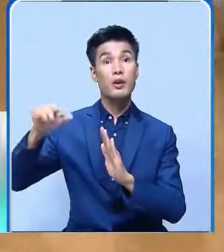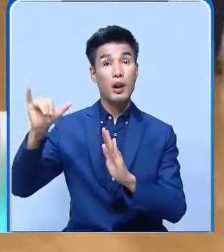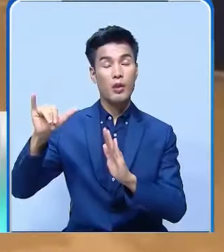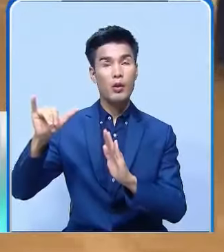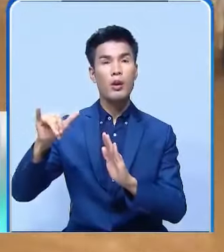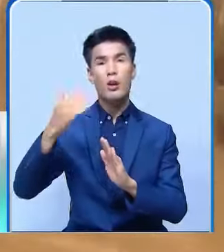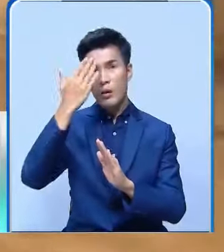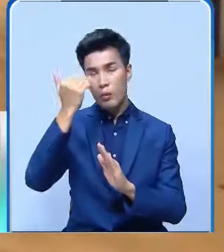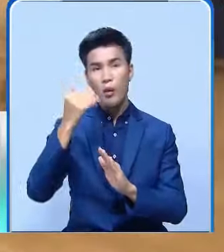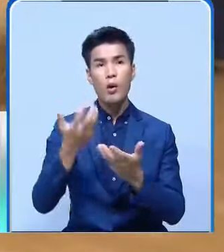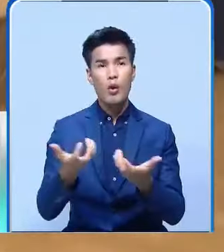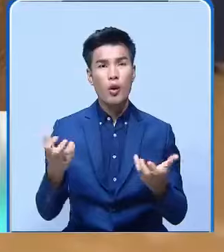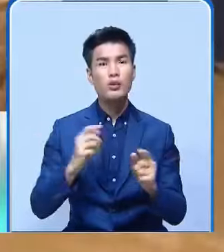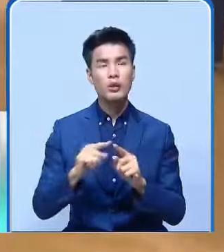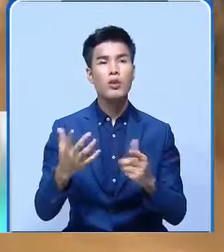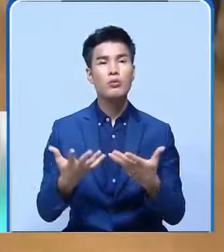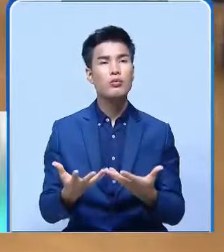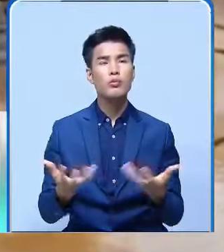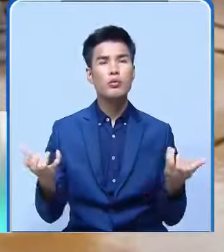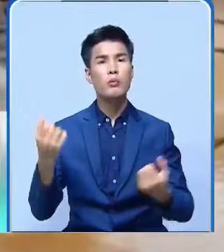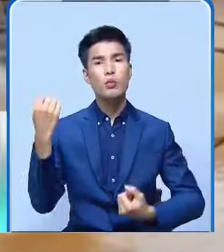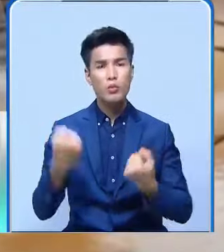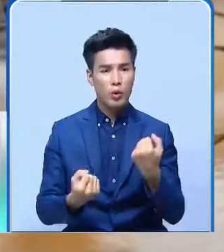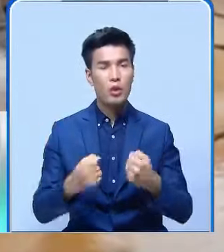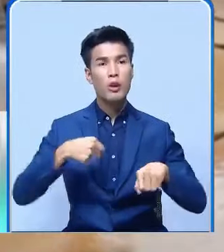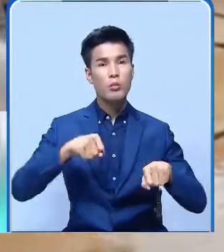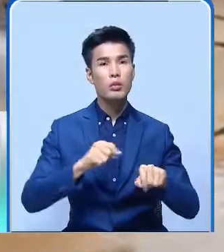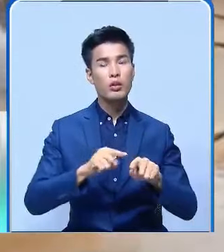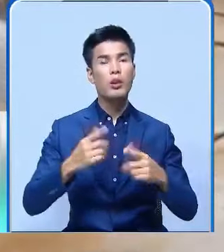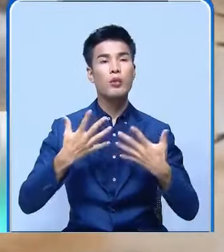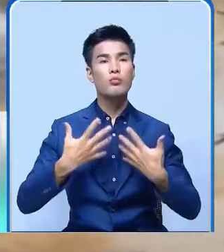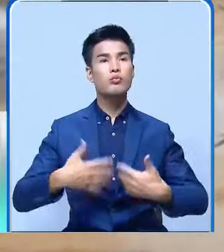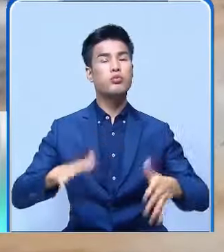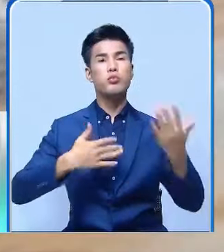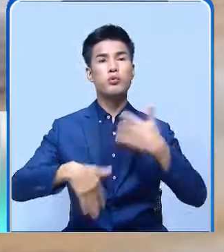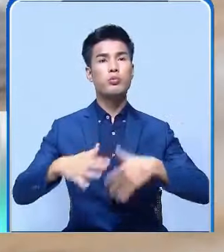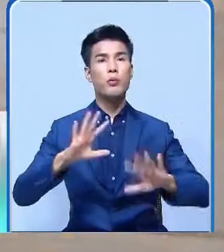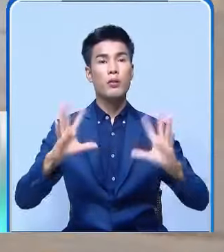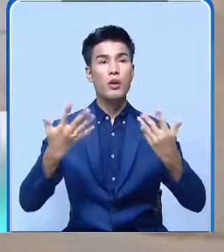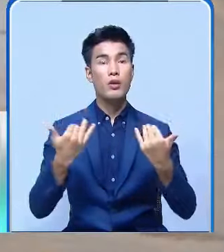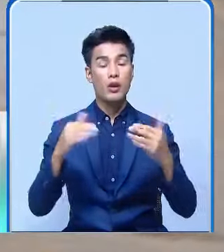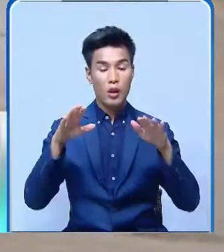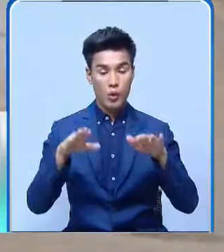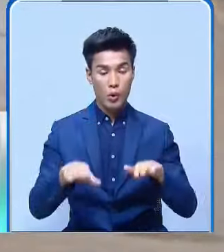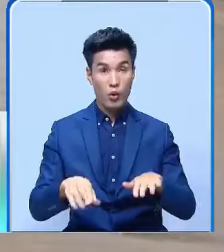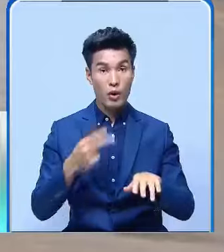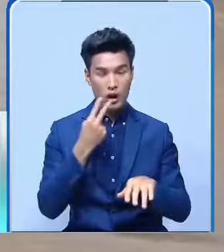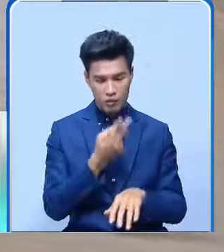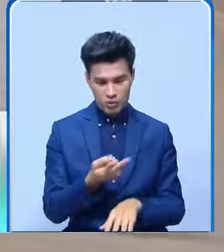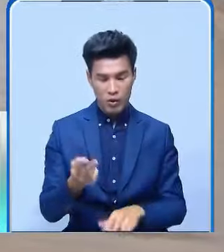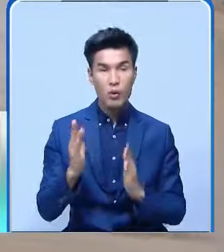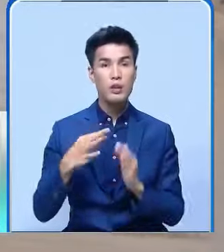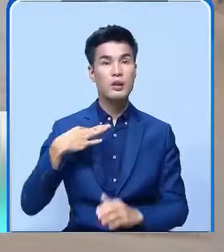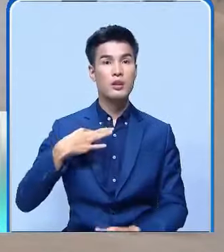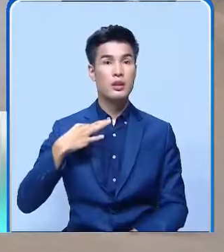จากที่ข้าวของเครื่องใช้รถเอ่ยใช่ไหมถูกน้ำพัดเสียหายพอน้ำลดก็จะเห็นภาพจิตอาส